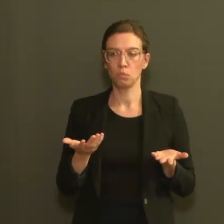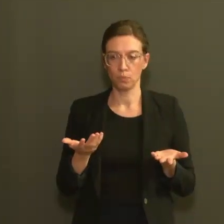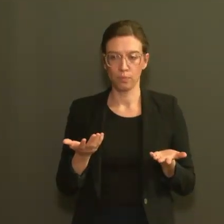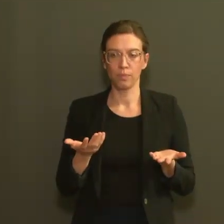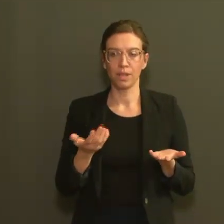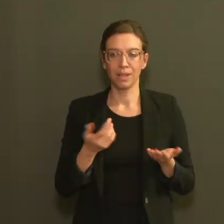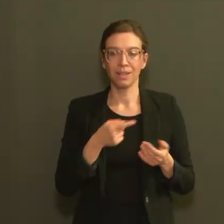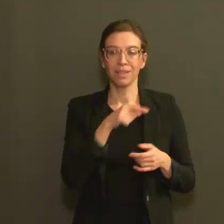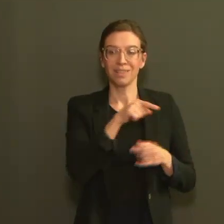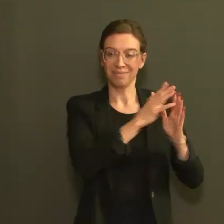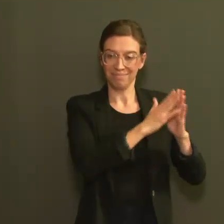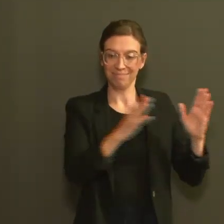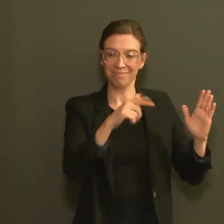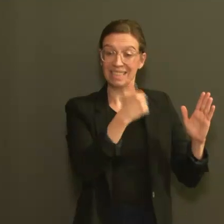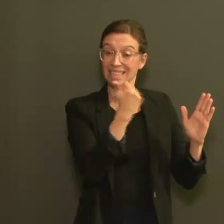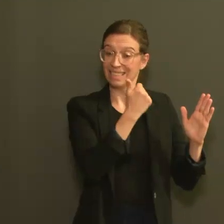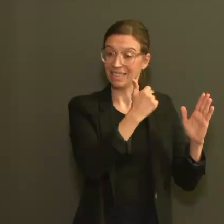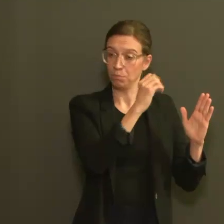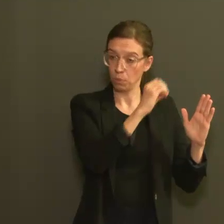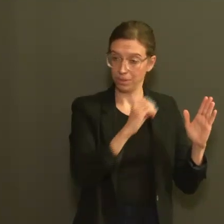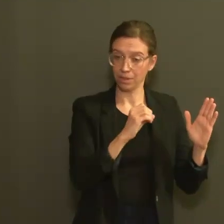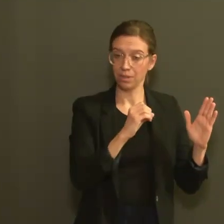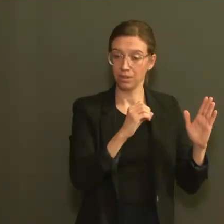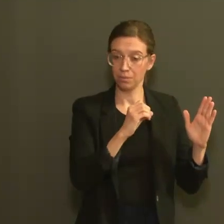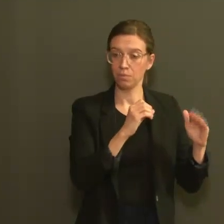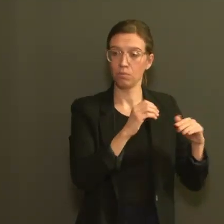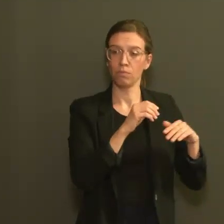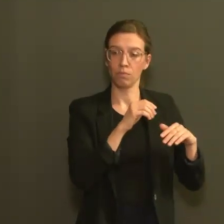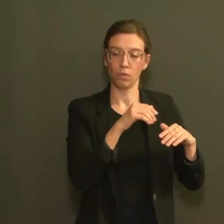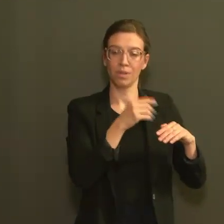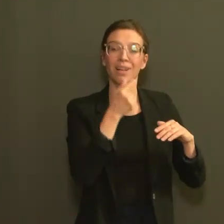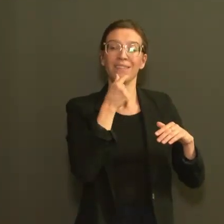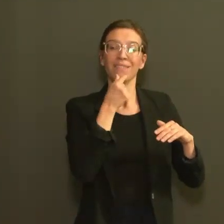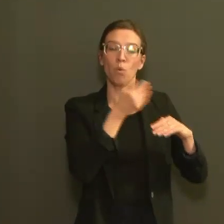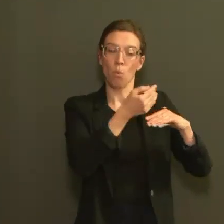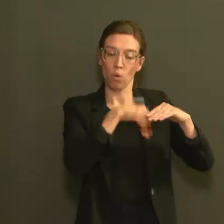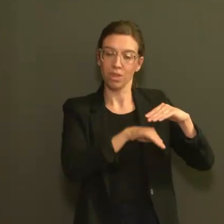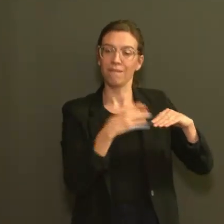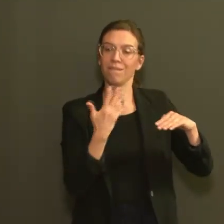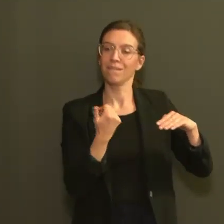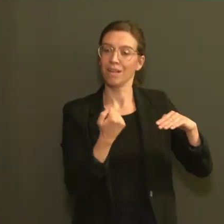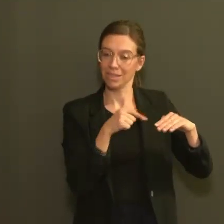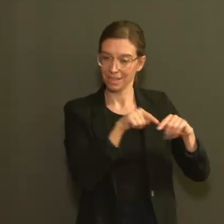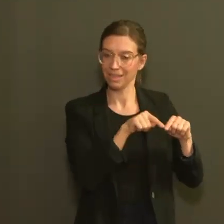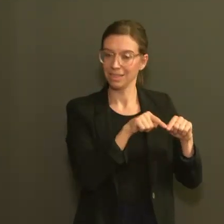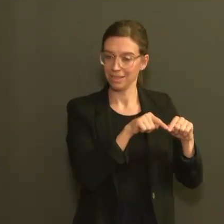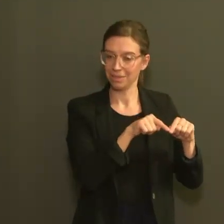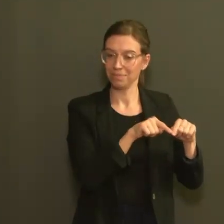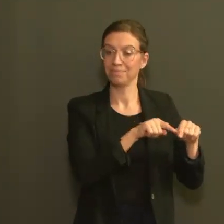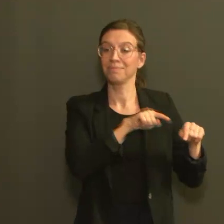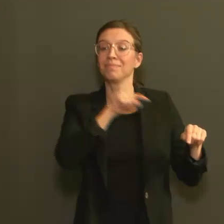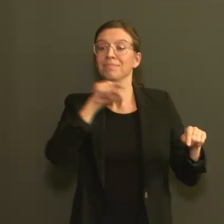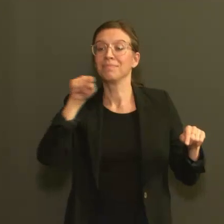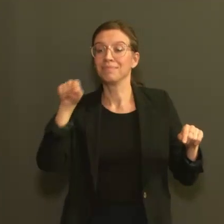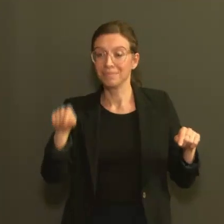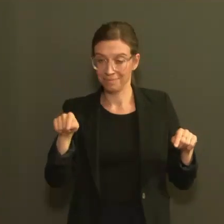de sterfgevallen in het voorjaar. En dat is wat gestegen tot 10% van de sterfgevallen sinds deze